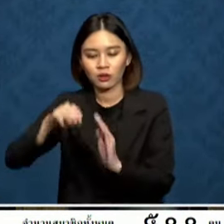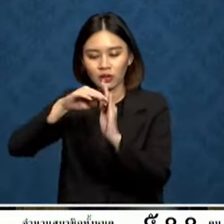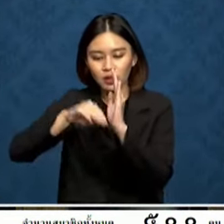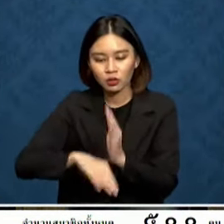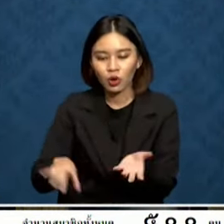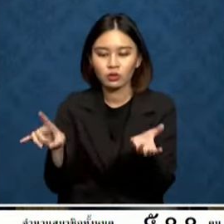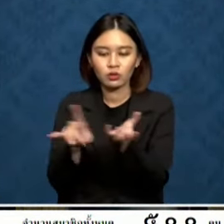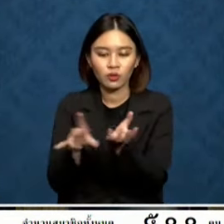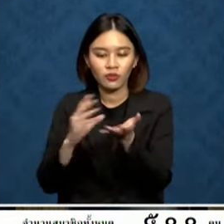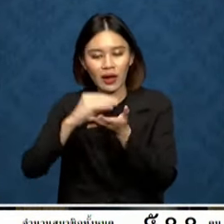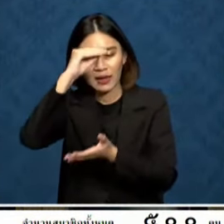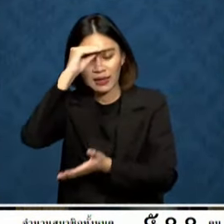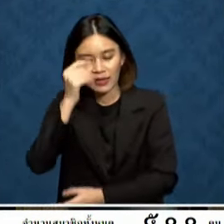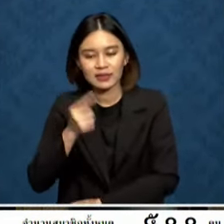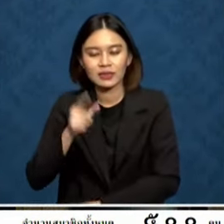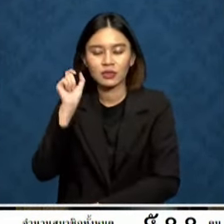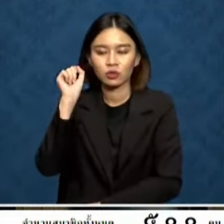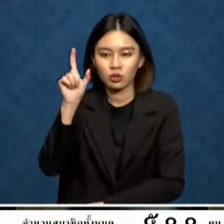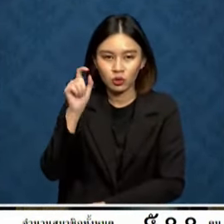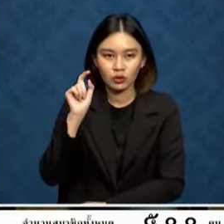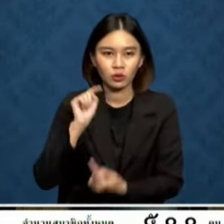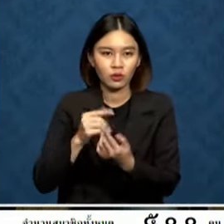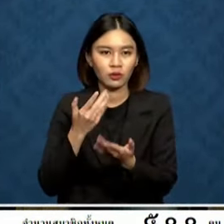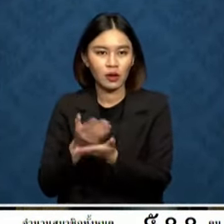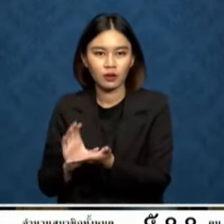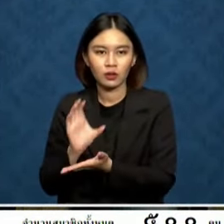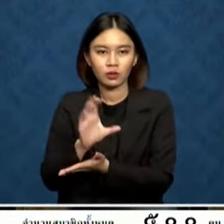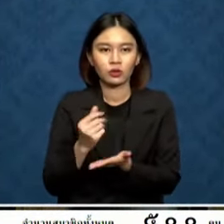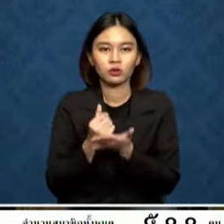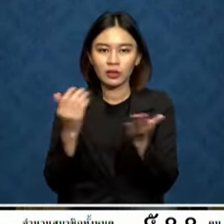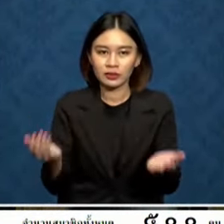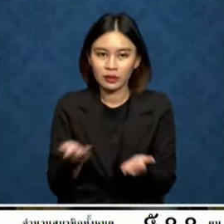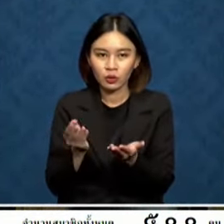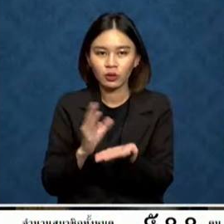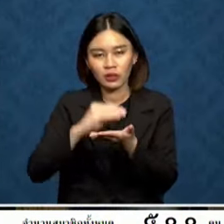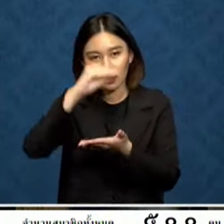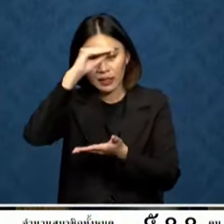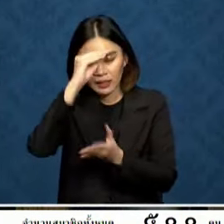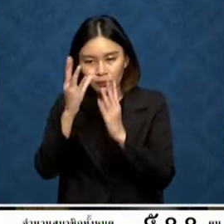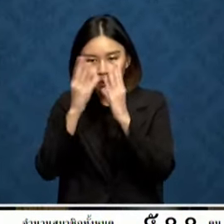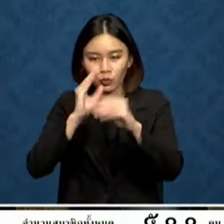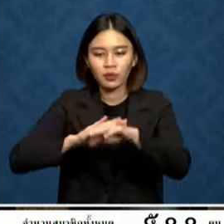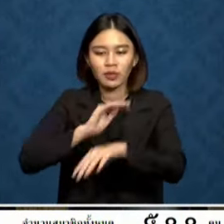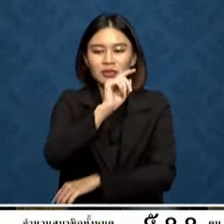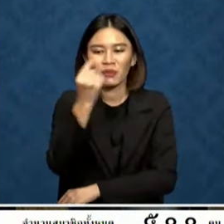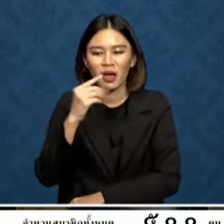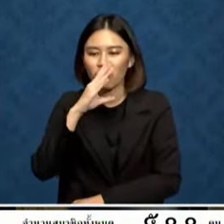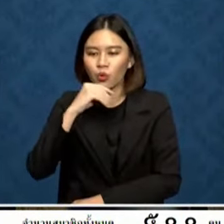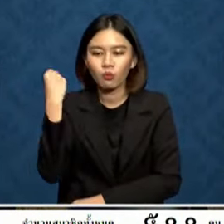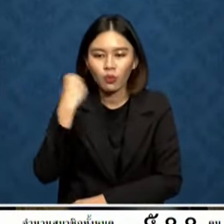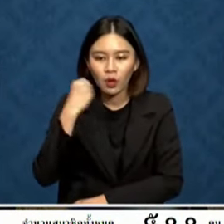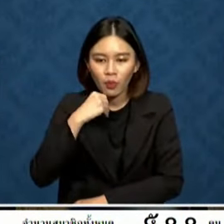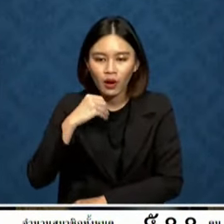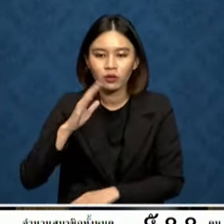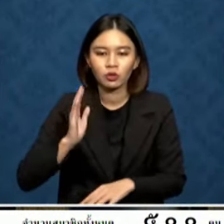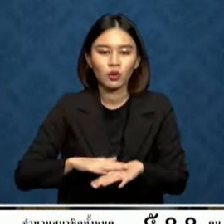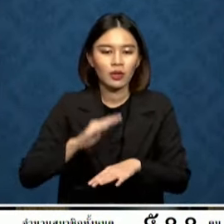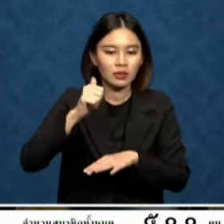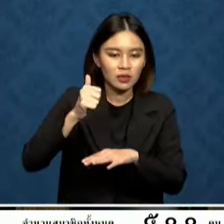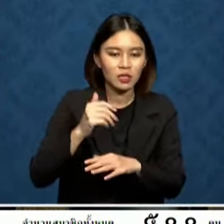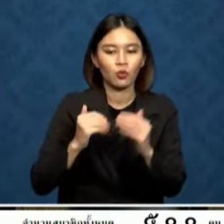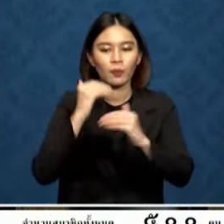ศึกษาอย่างจริงจังเร่งด่วนรวมถึงการลงทุนเพื่อสนับสนุนการเรียนรู้ทักษะใหม่ๆพูดกันเยอะครับอัสกิลรีสกิล